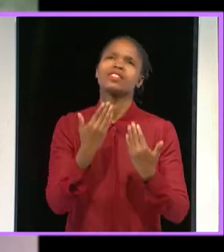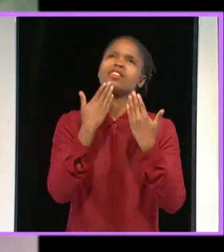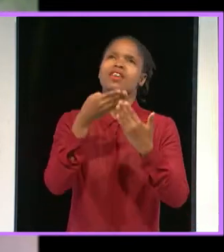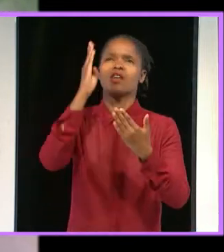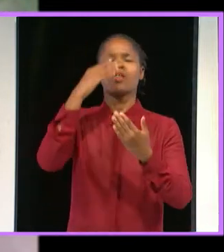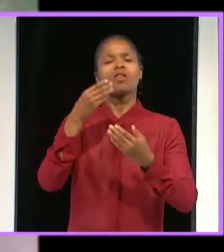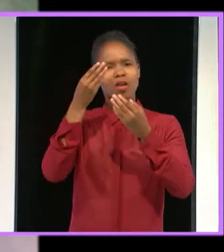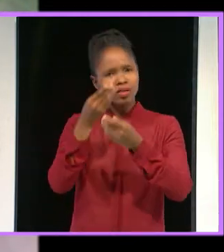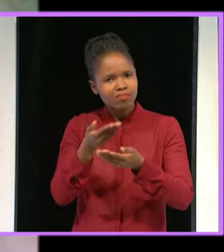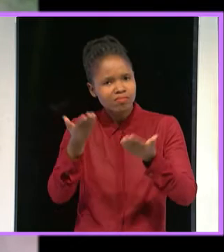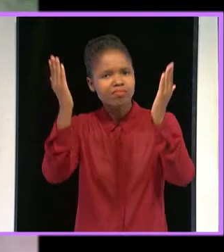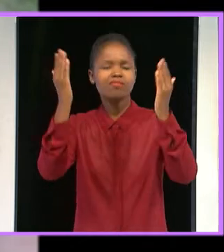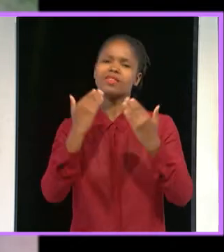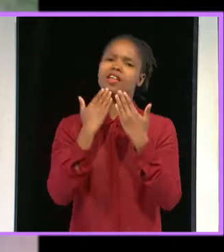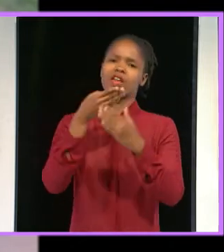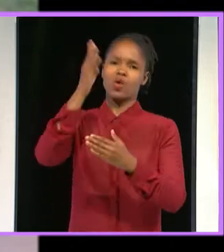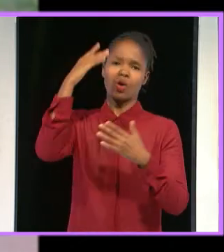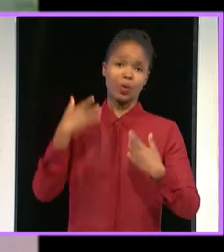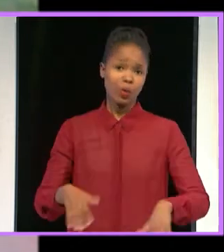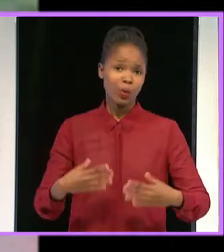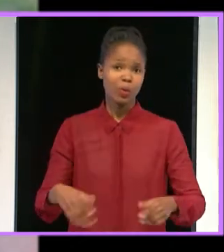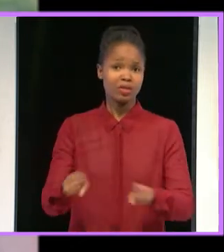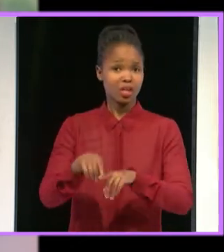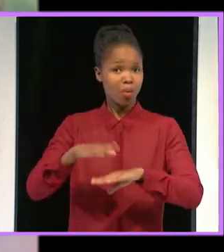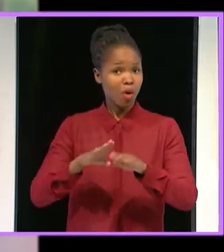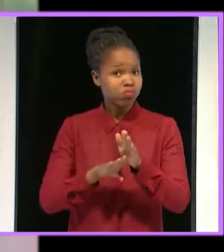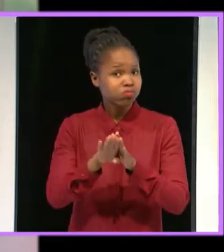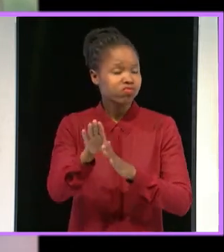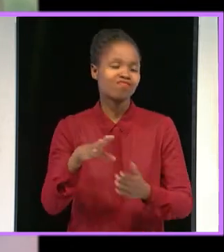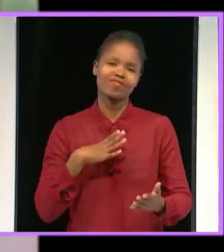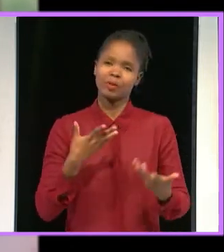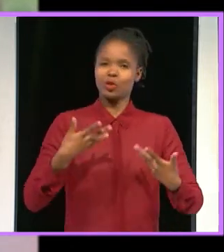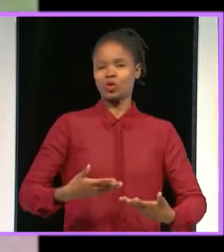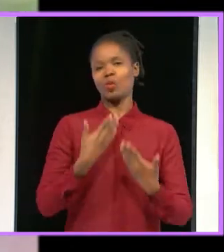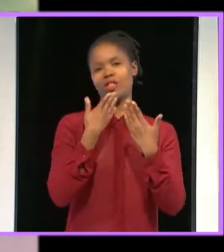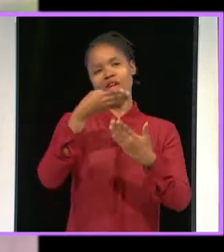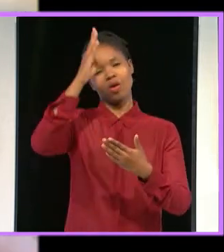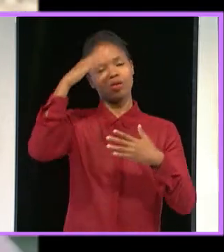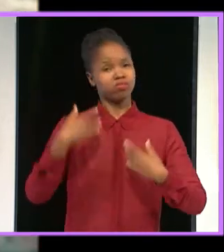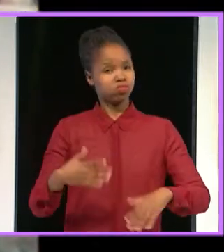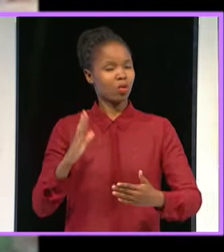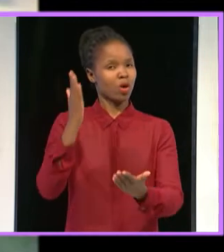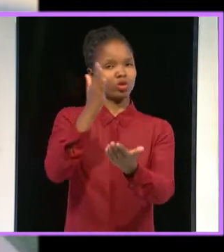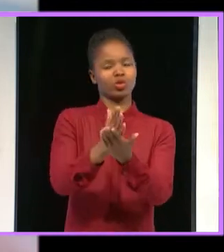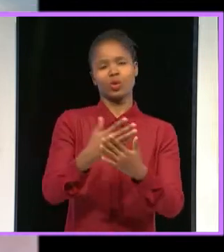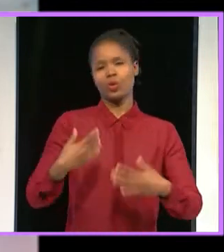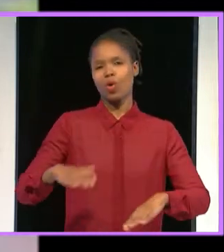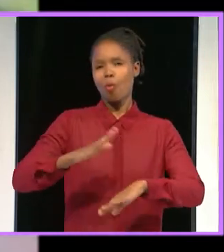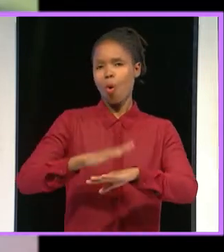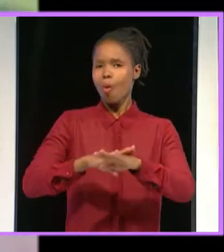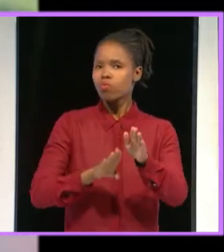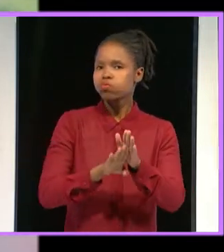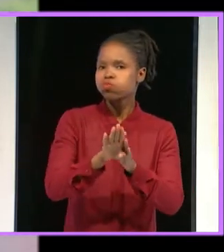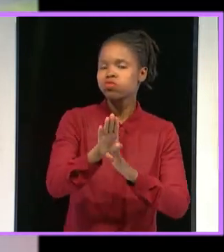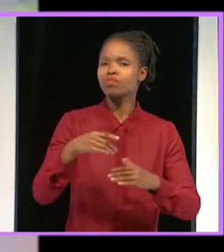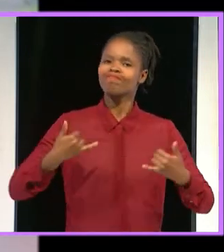amazing reis wat ek nogal so oorweldig is met emosies en gevoel. So ja, ek staan voor op dit. Ja, so ek dink definitief om vir hom dankie te sê